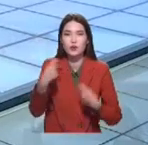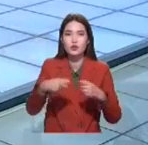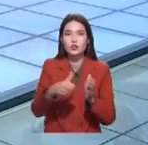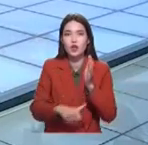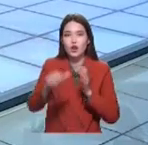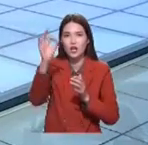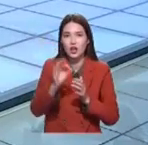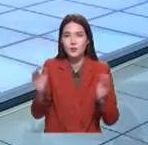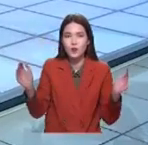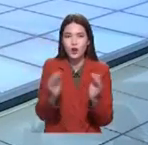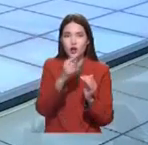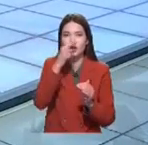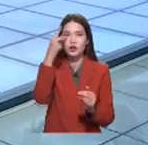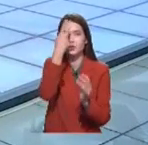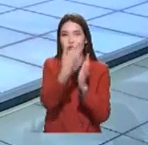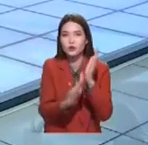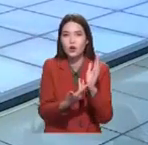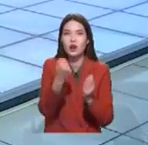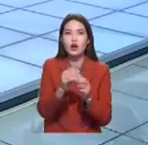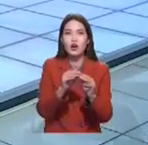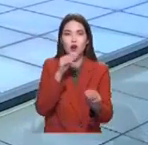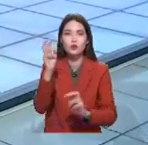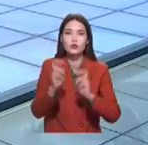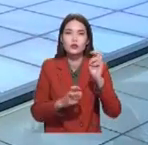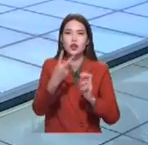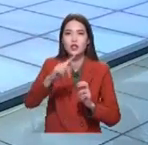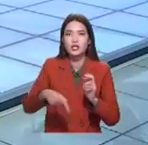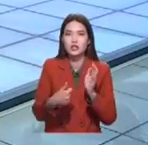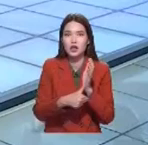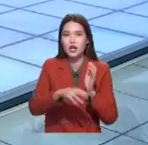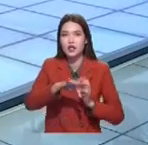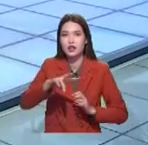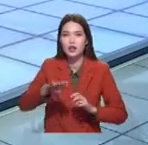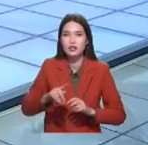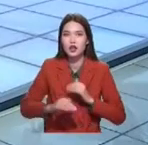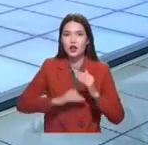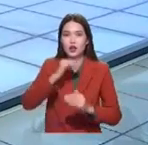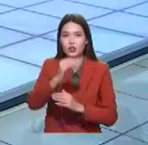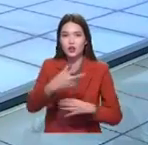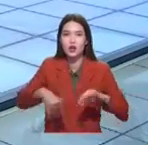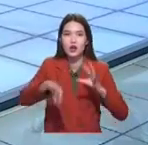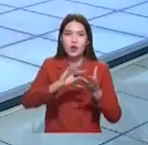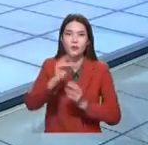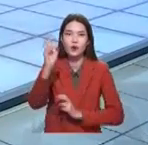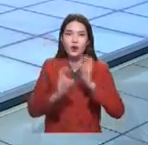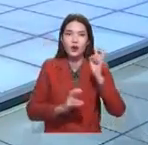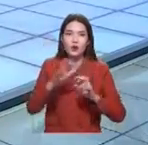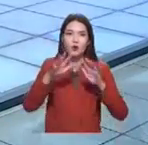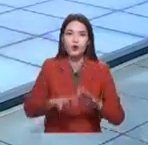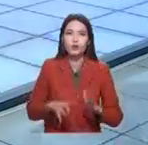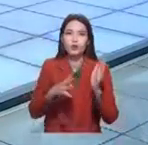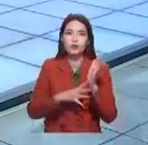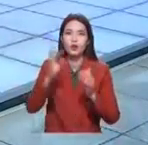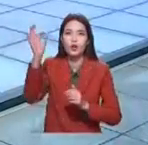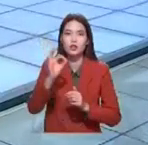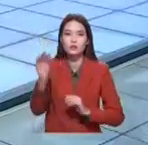60%-ке ұлғайды. Биылғы көрсеткіш бойынша автокөлік өндірісі 2,16 триллион теңгеге жетті. Бұл жалпы өнеркәсіп өндірісінің 9%-ын